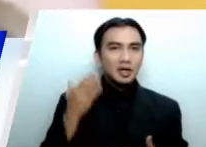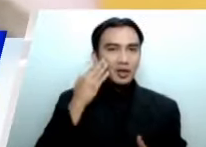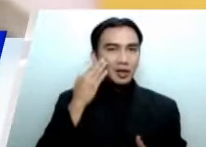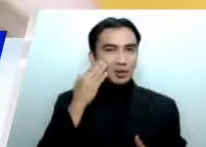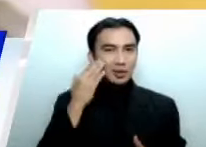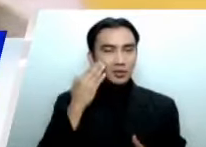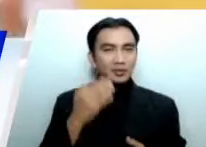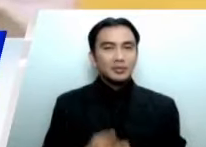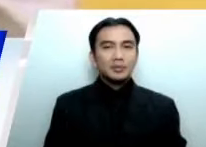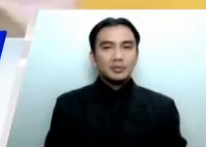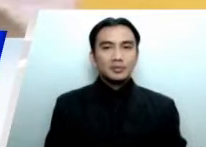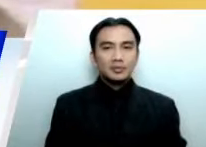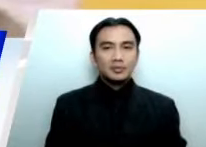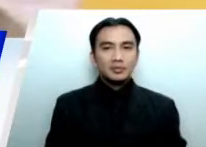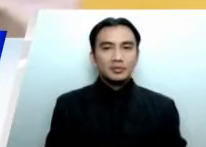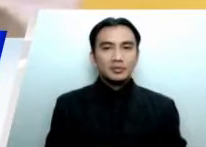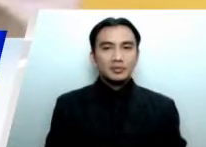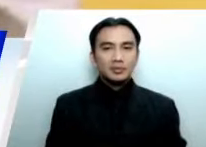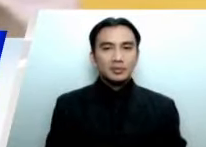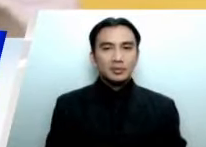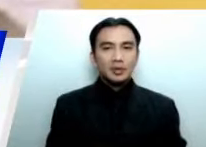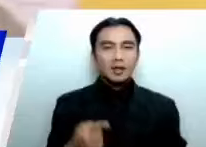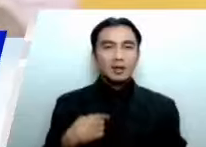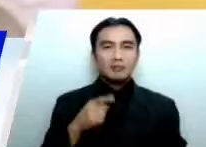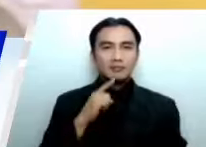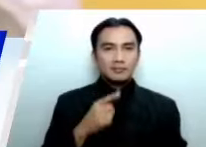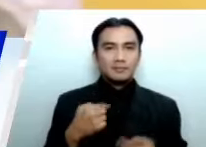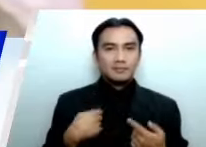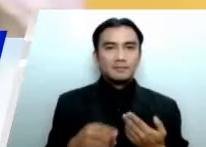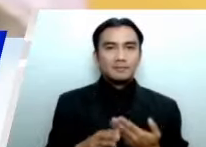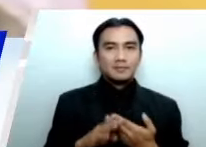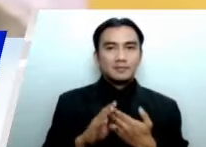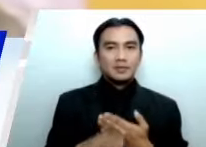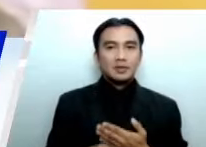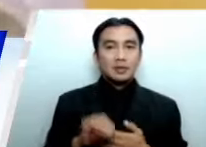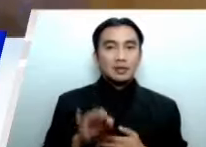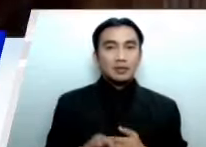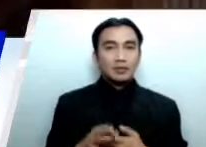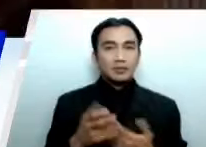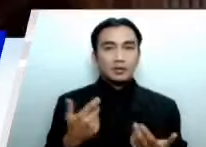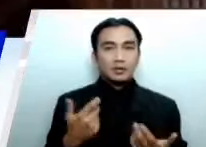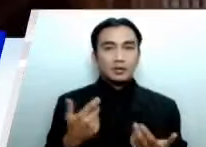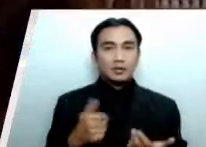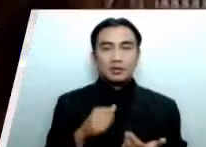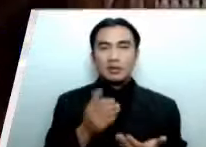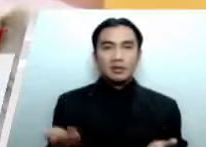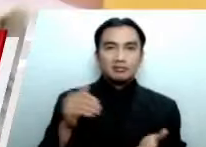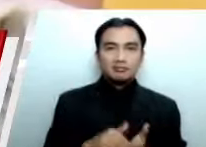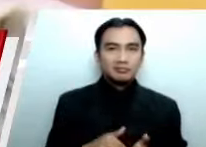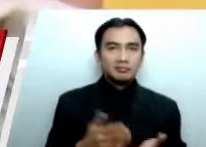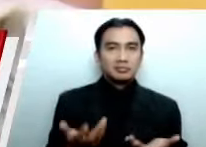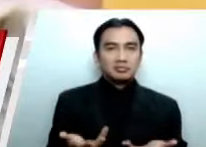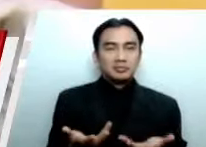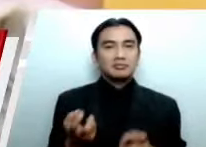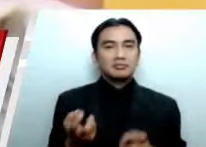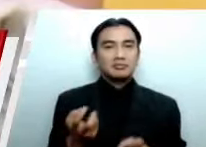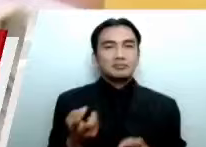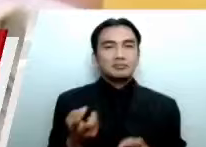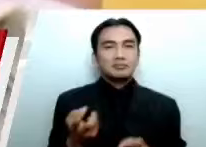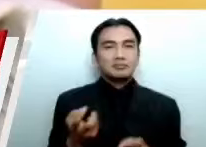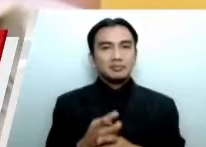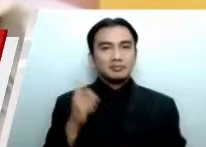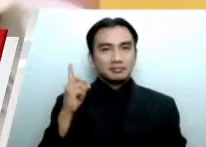I was gonna come back, and if he didn't, it would have been done. Difficult, but God made it